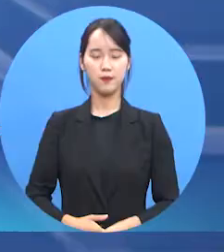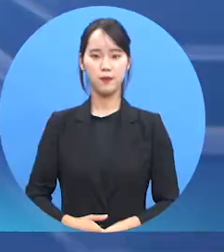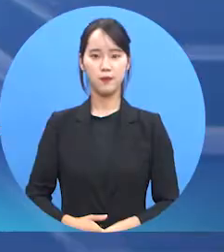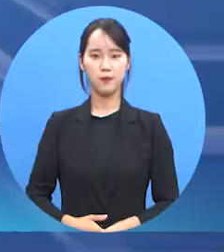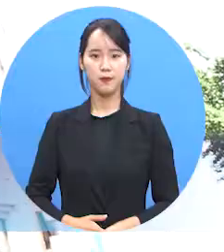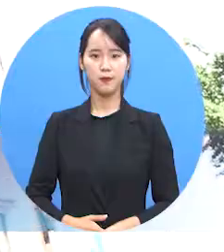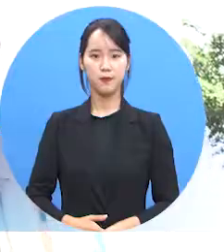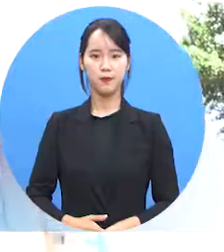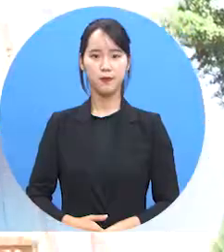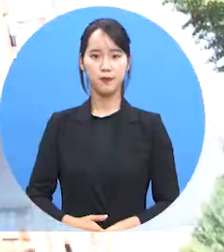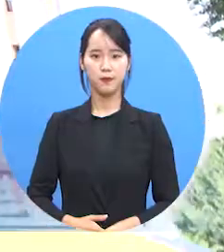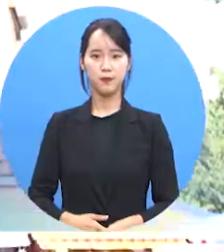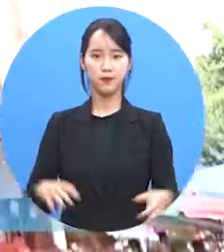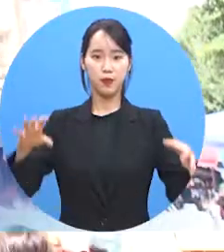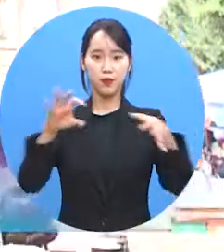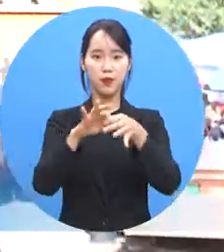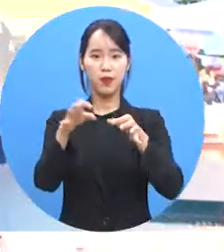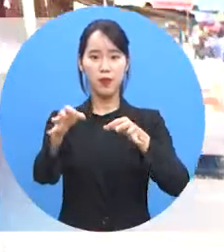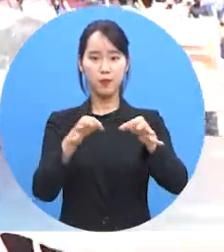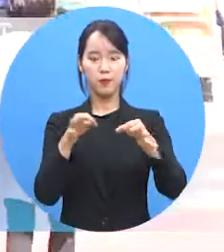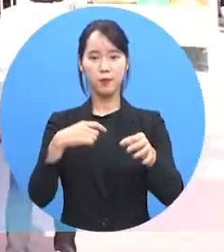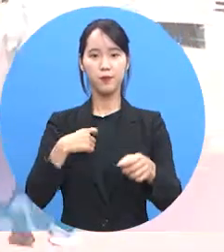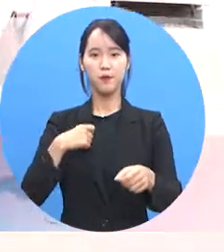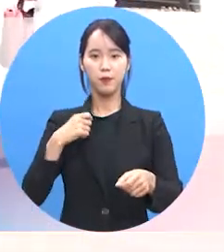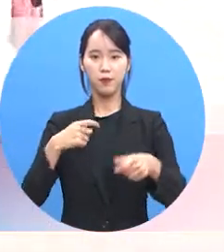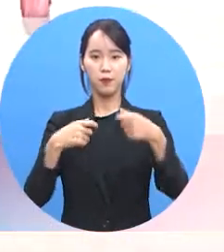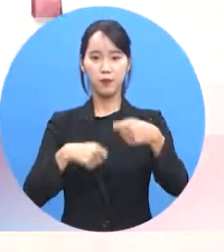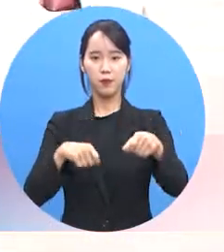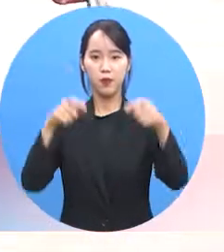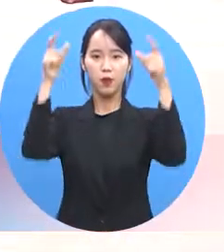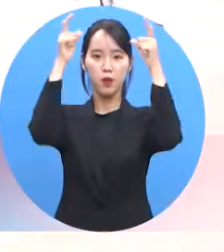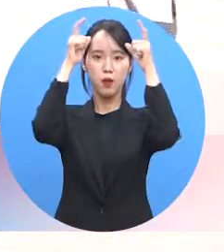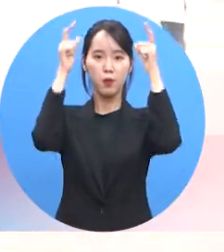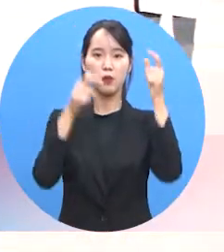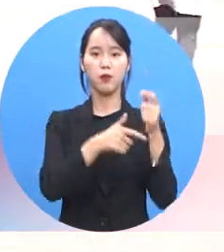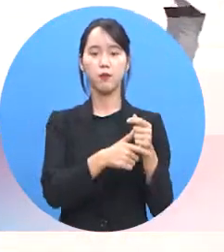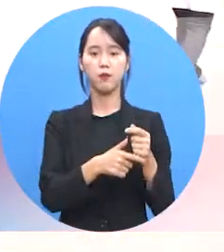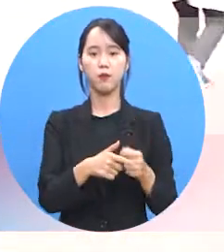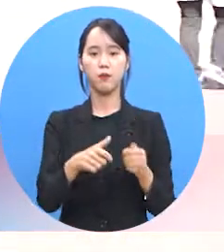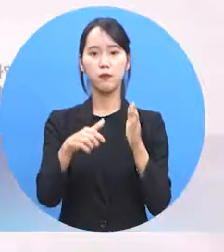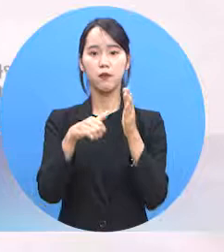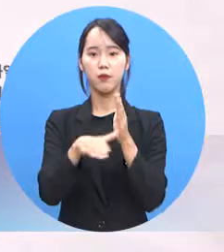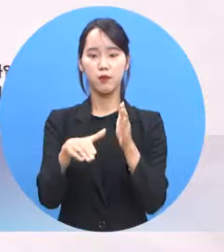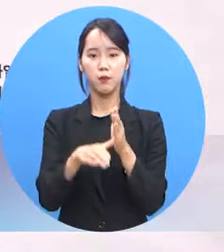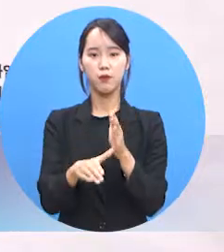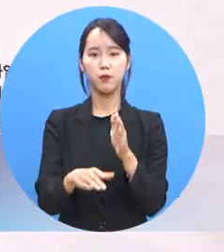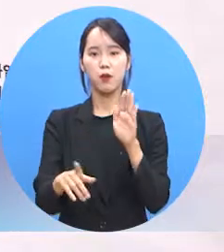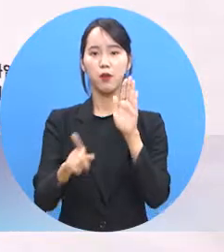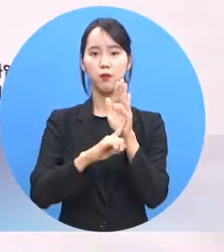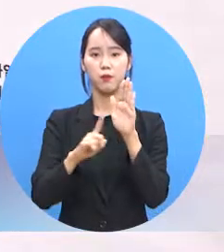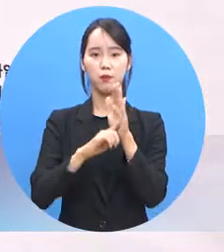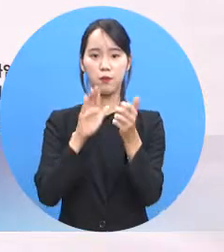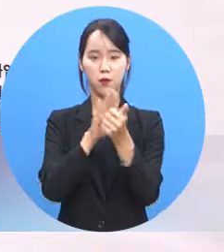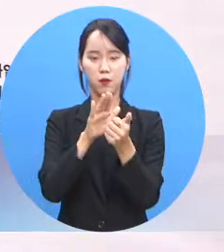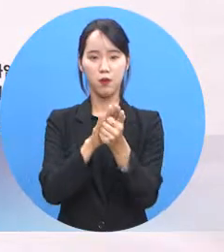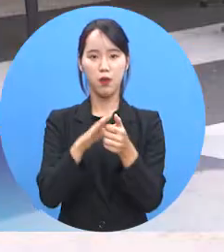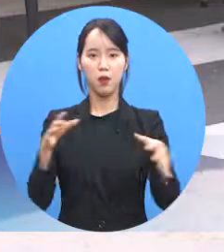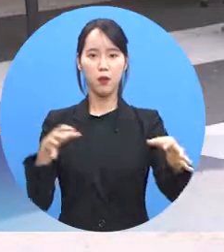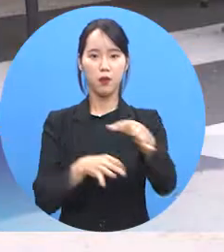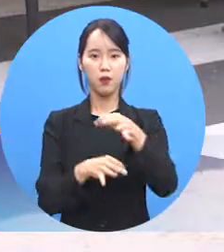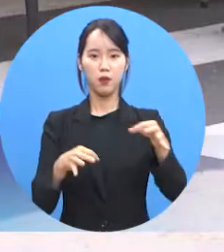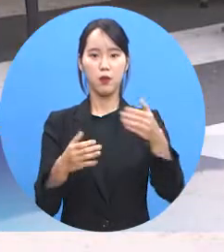개장했습니다. 이따 마켓은 관내 의류, 봉제, 피혁 업체를 비롯한 소상공인의 제품 홍보를